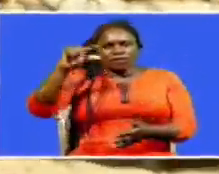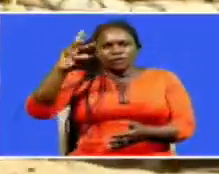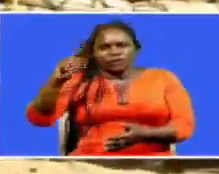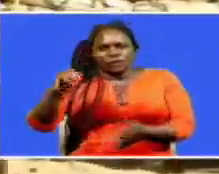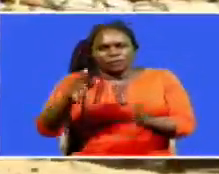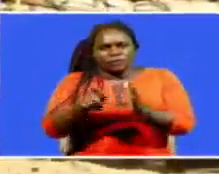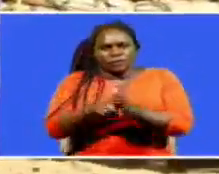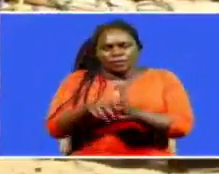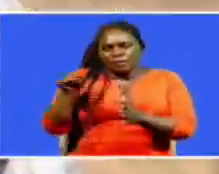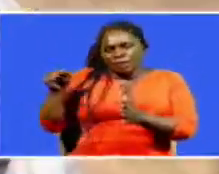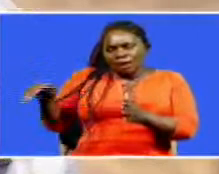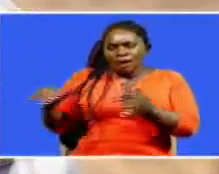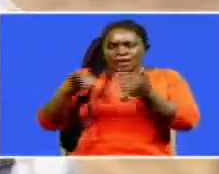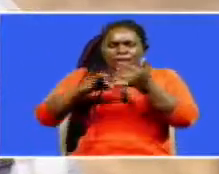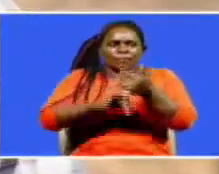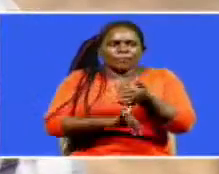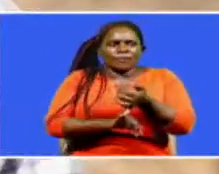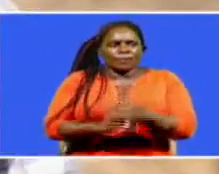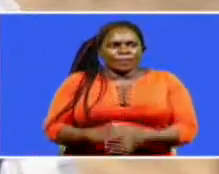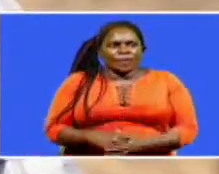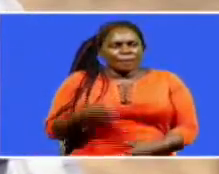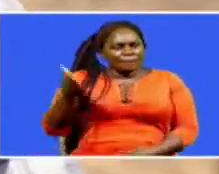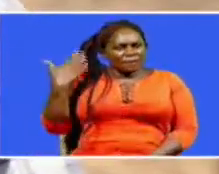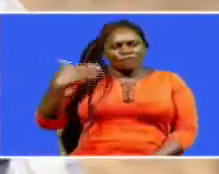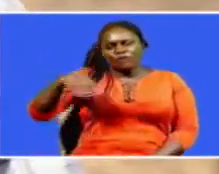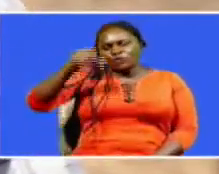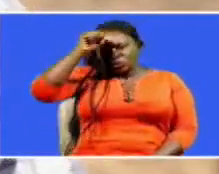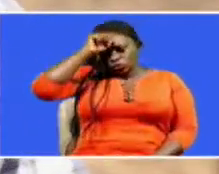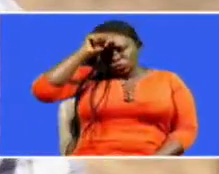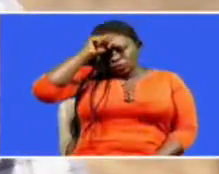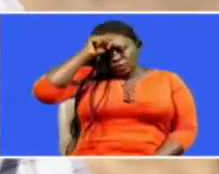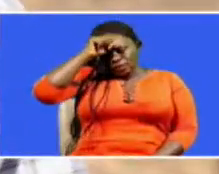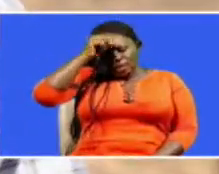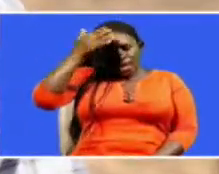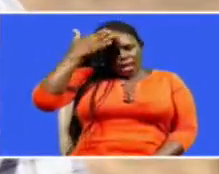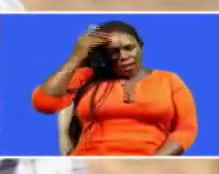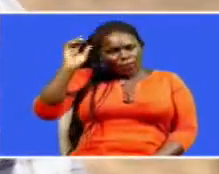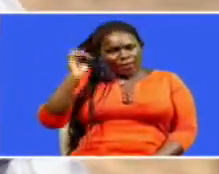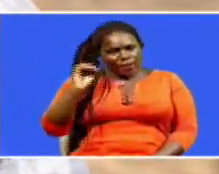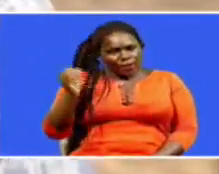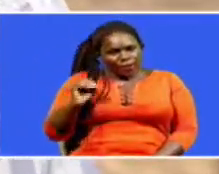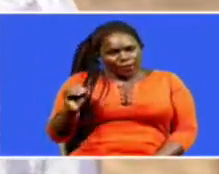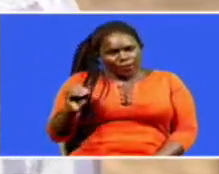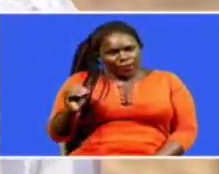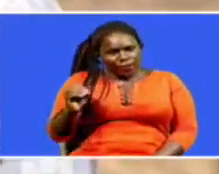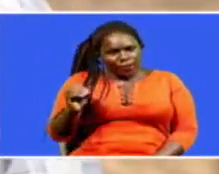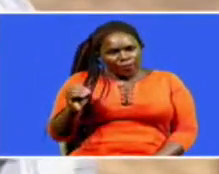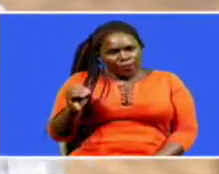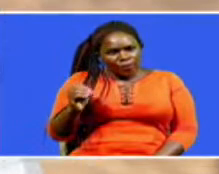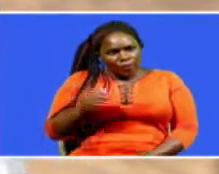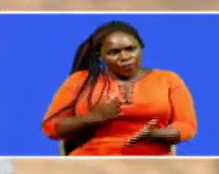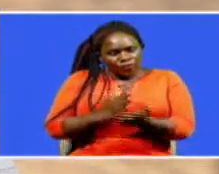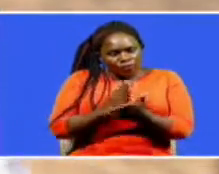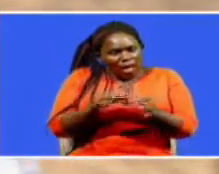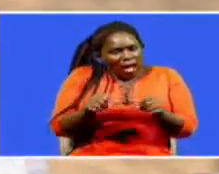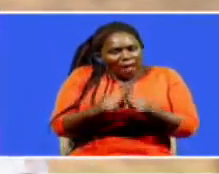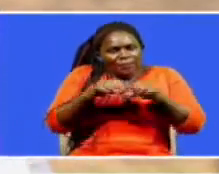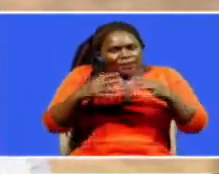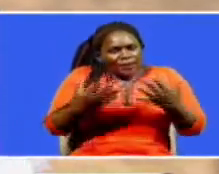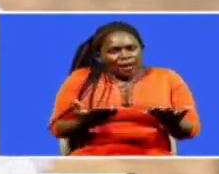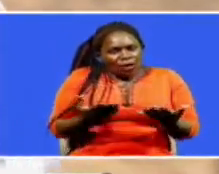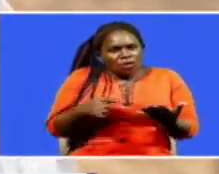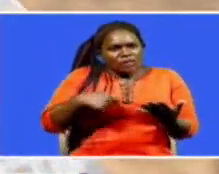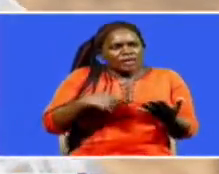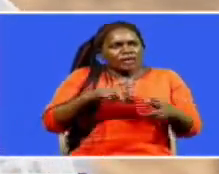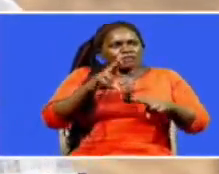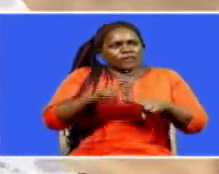and early marriages. Tulikuwa wajinga. Hatujui dunia inaendaje.